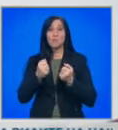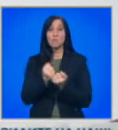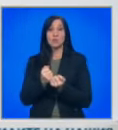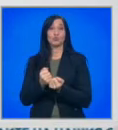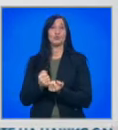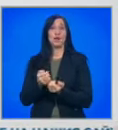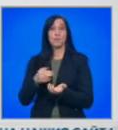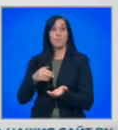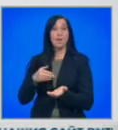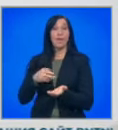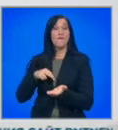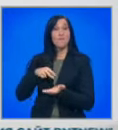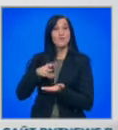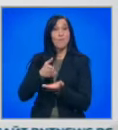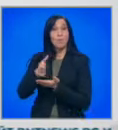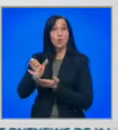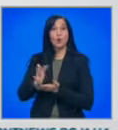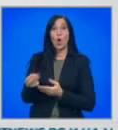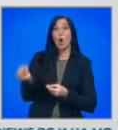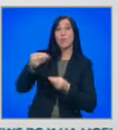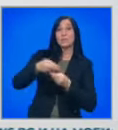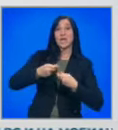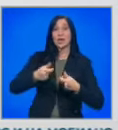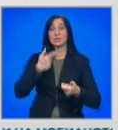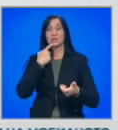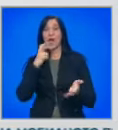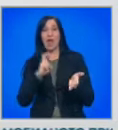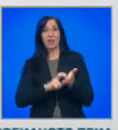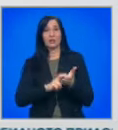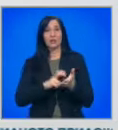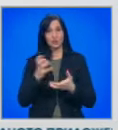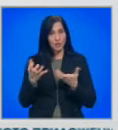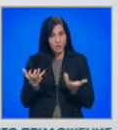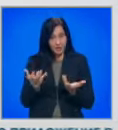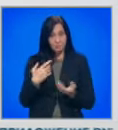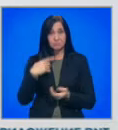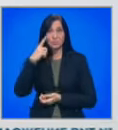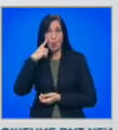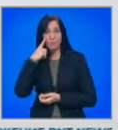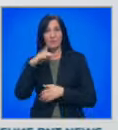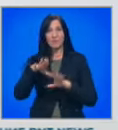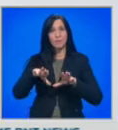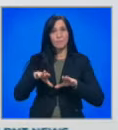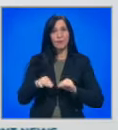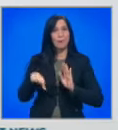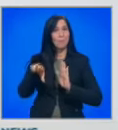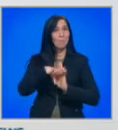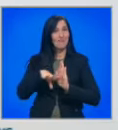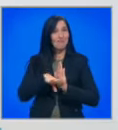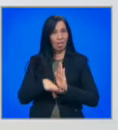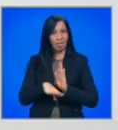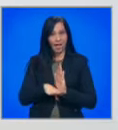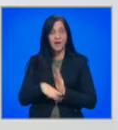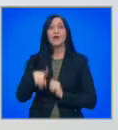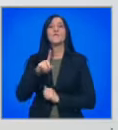в посока компенсиране на разходите за електрическа енергия, се опитва да приеме правила, в